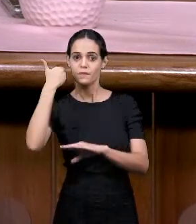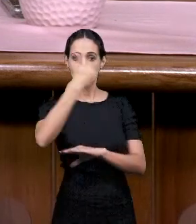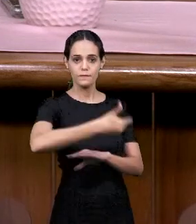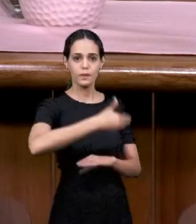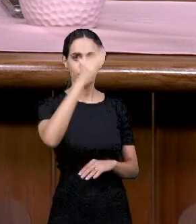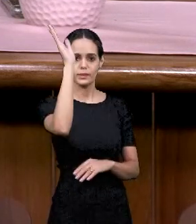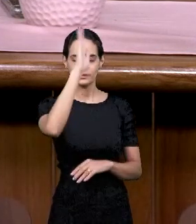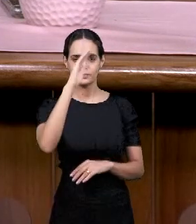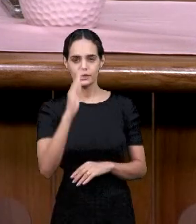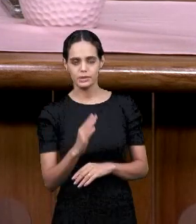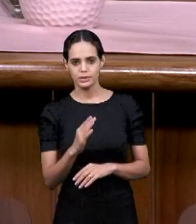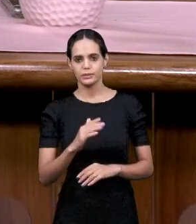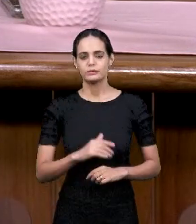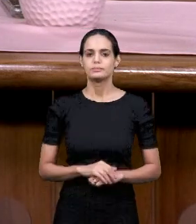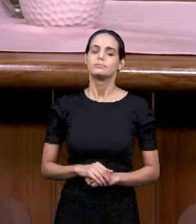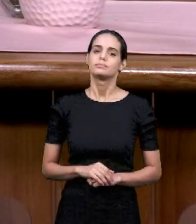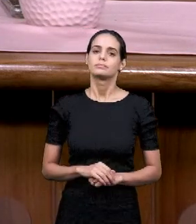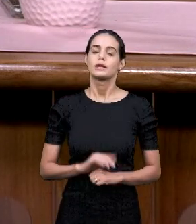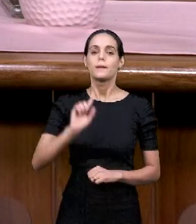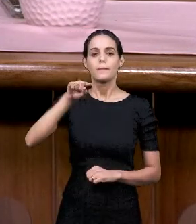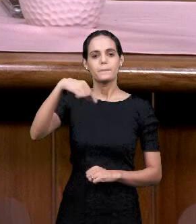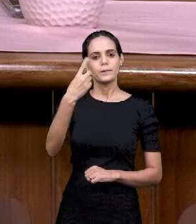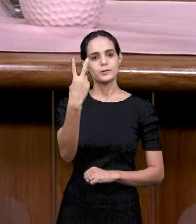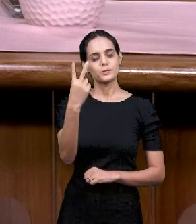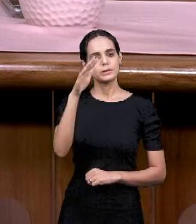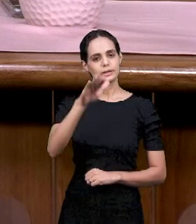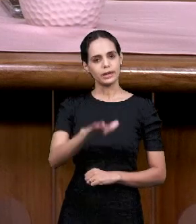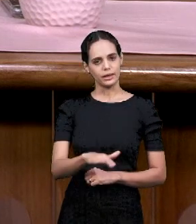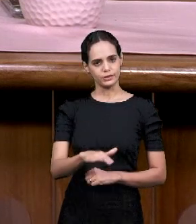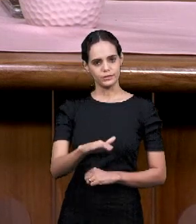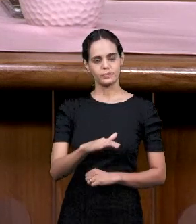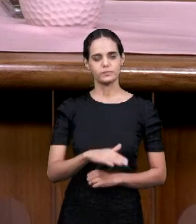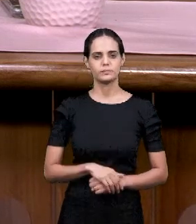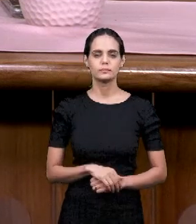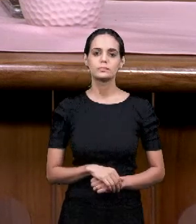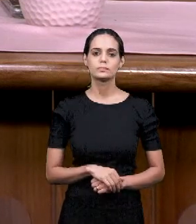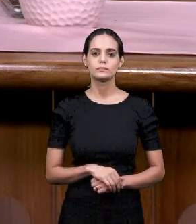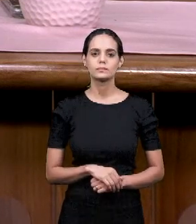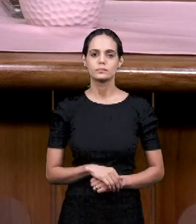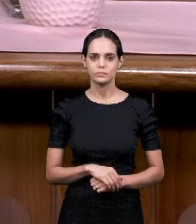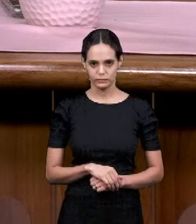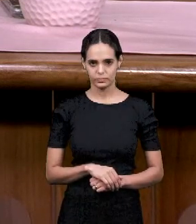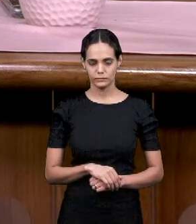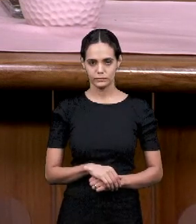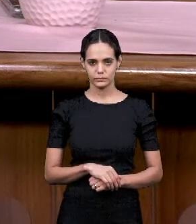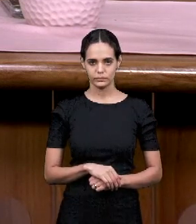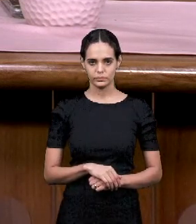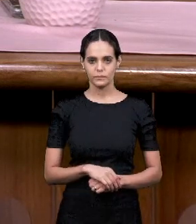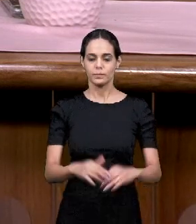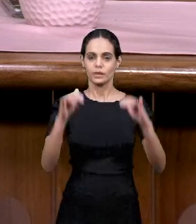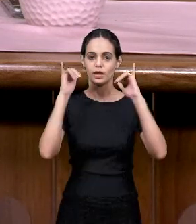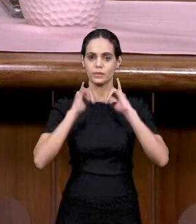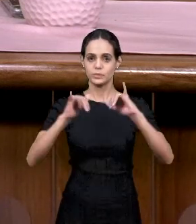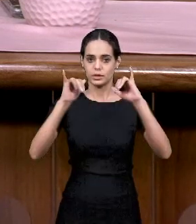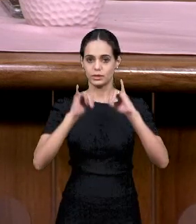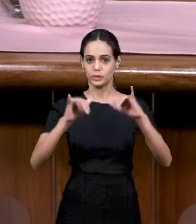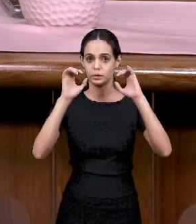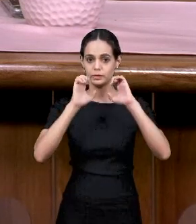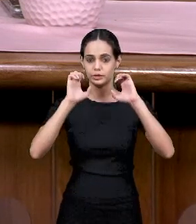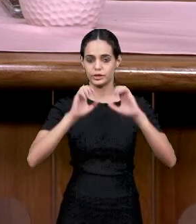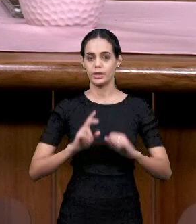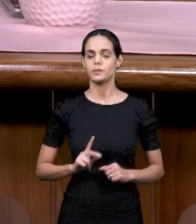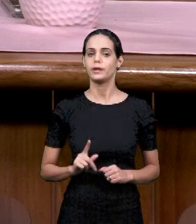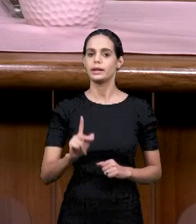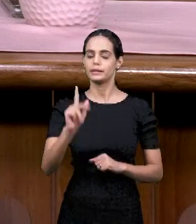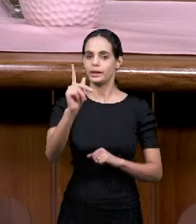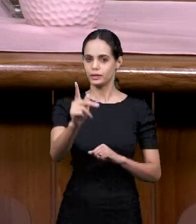l'extérieur du Brésil. Depois teremos às Après, 14 nous allons horas, nós voir à apresentamos 14 heures au anunciando o Brésil Evangelho Eterno, a le programação programme que é en annonçant veiculada